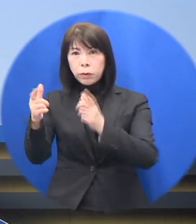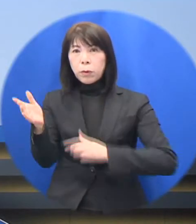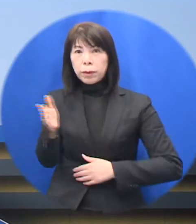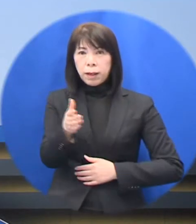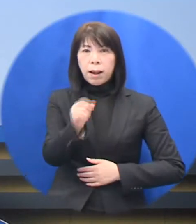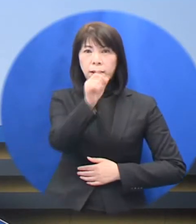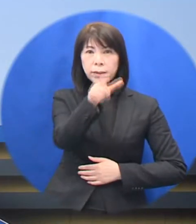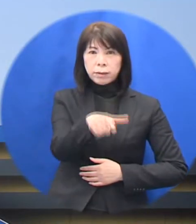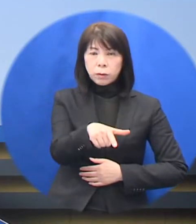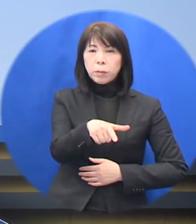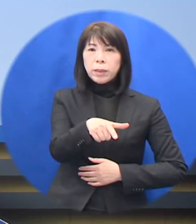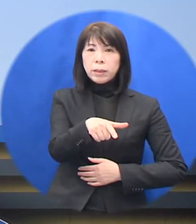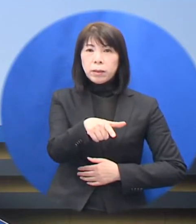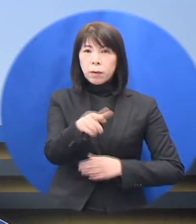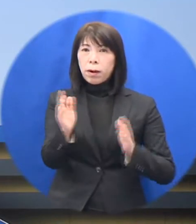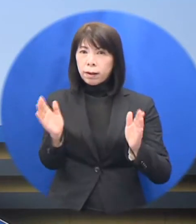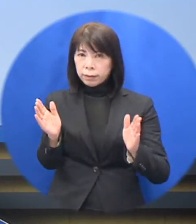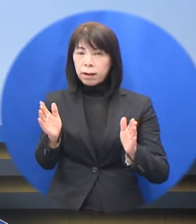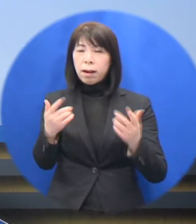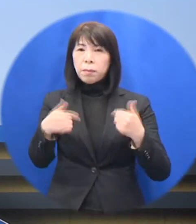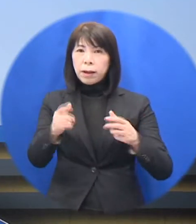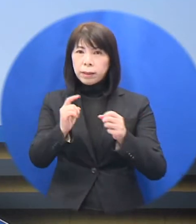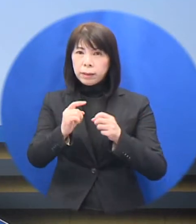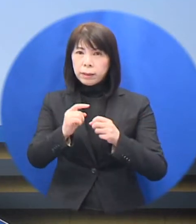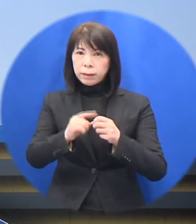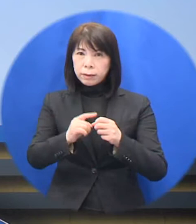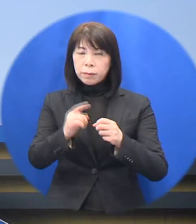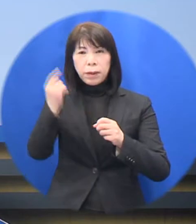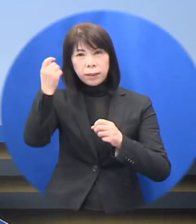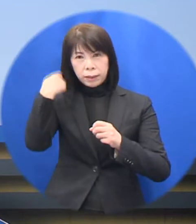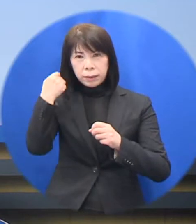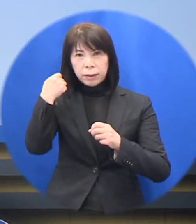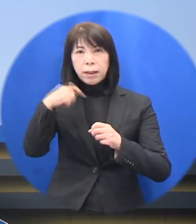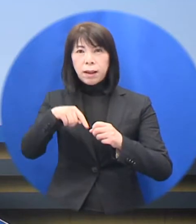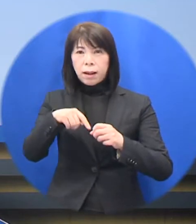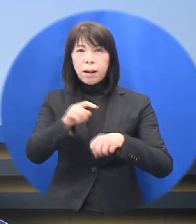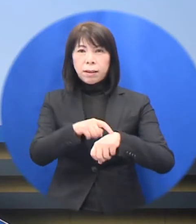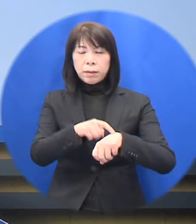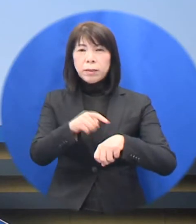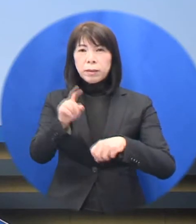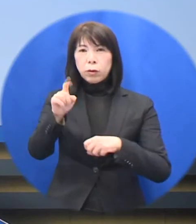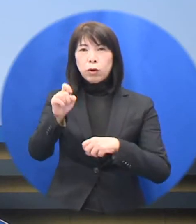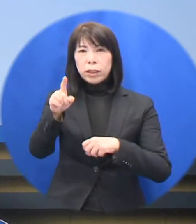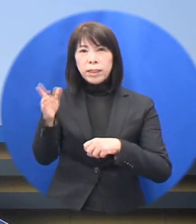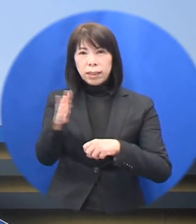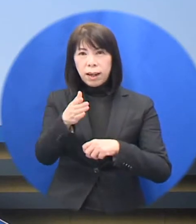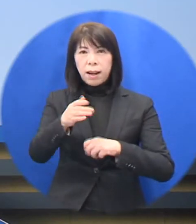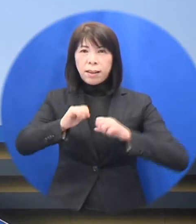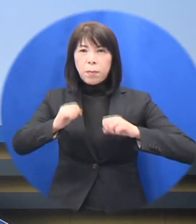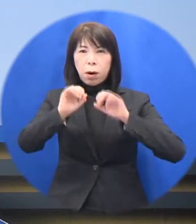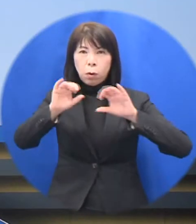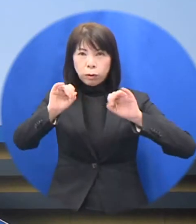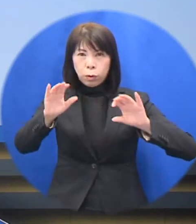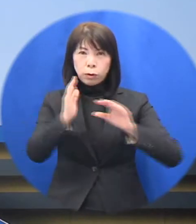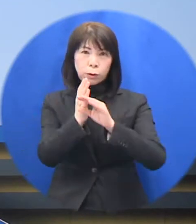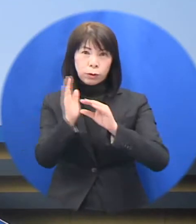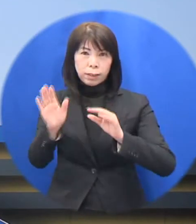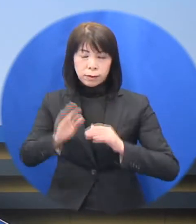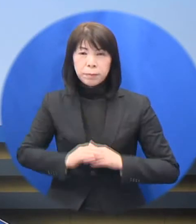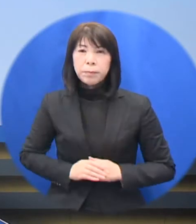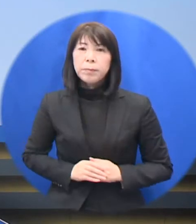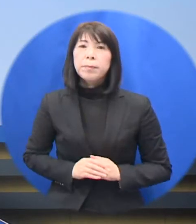曜日を除く毎日11時から生放送でお送りする豊島区の広報番組です